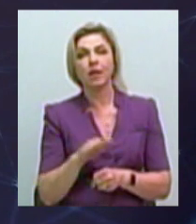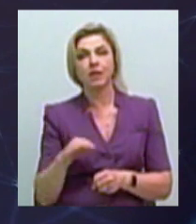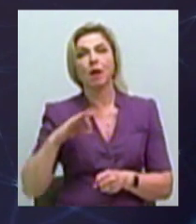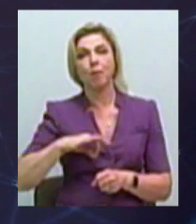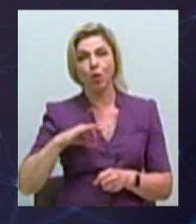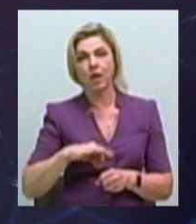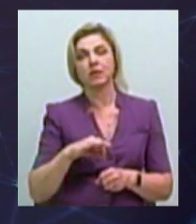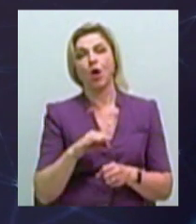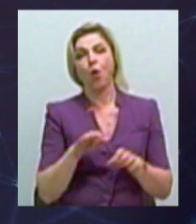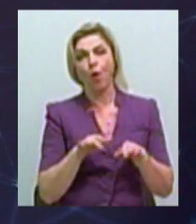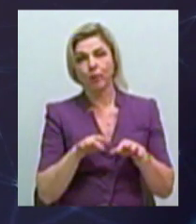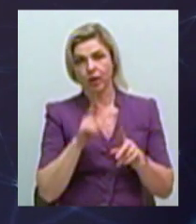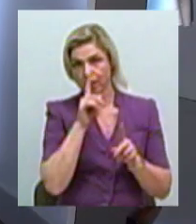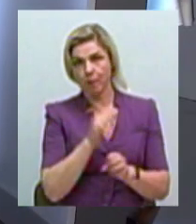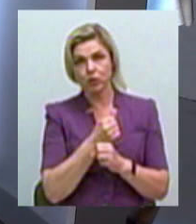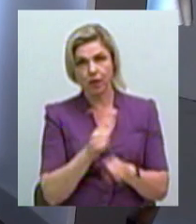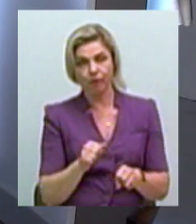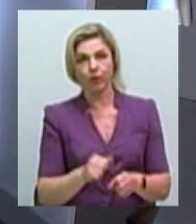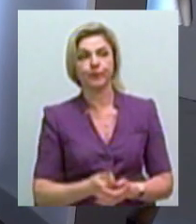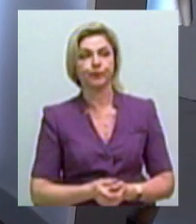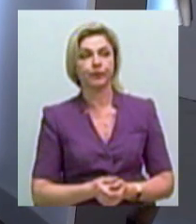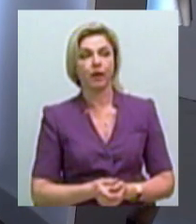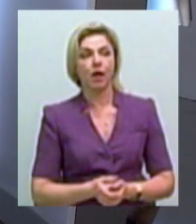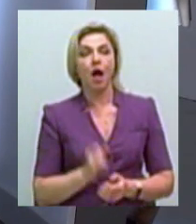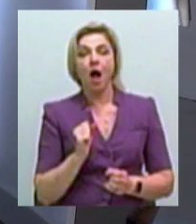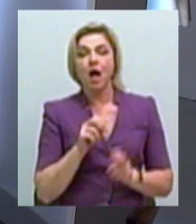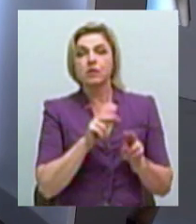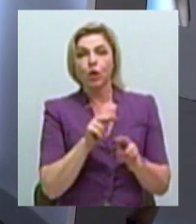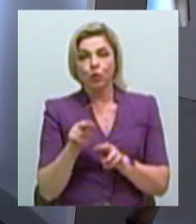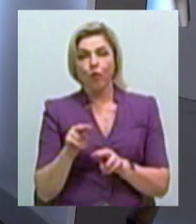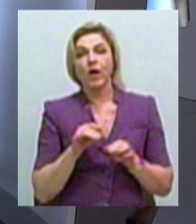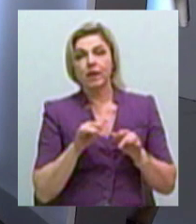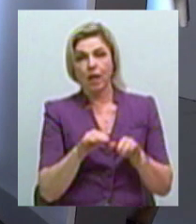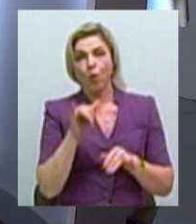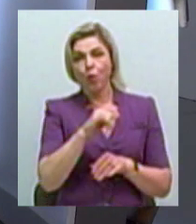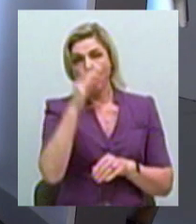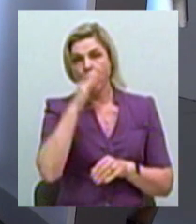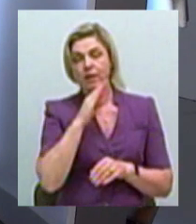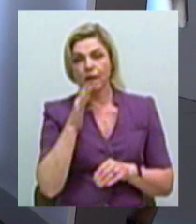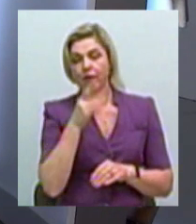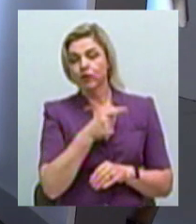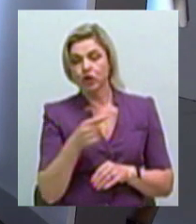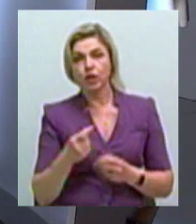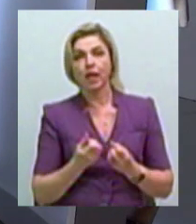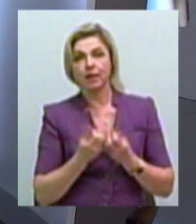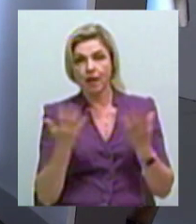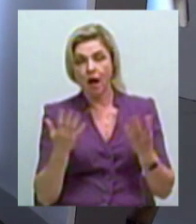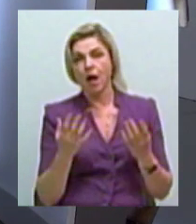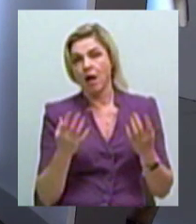користуватись комп'ютером неможливо. А відслідкувати його дію батьків протягом дня, якщо вони працюють,